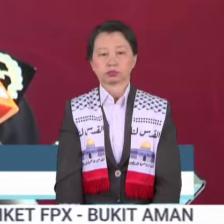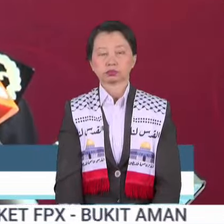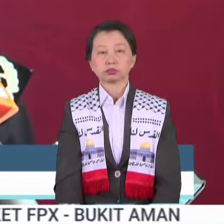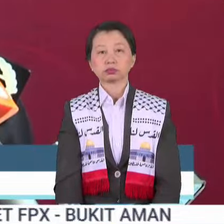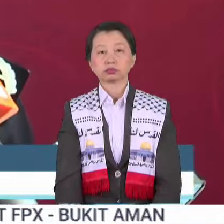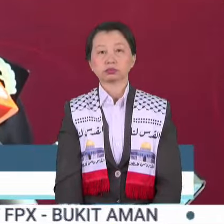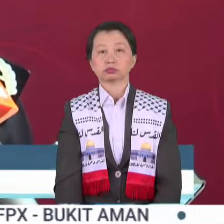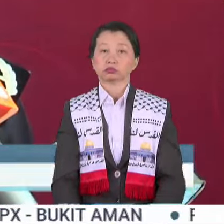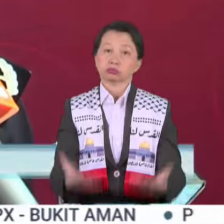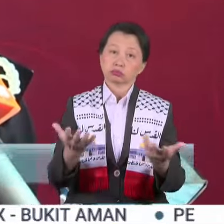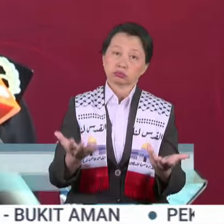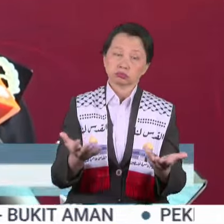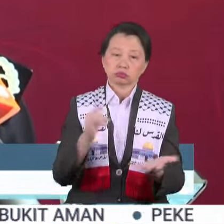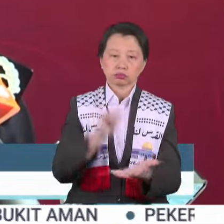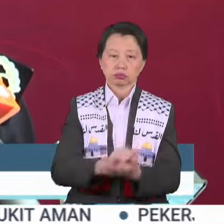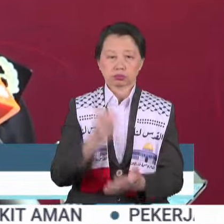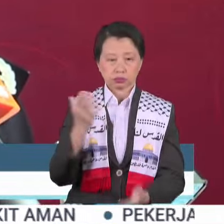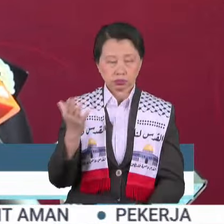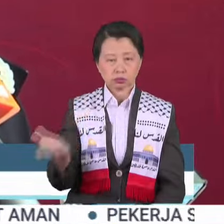Kononnya